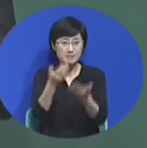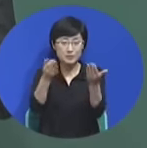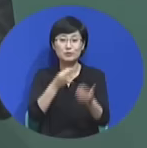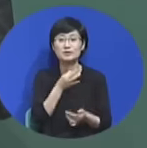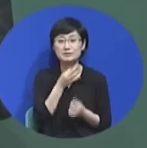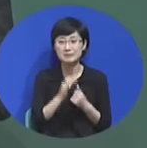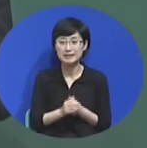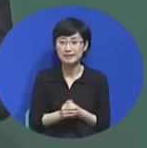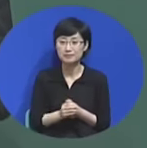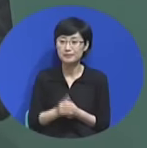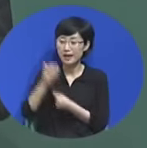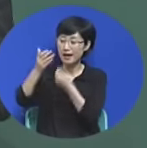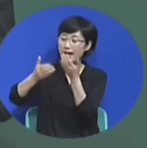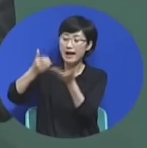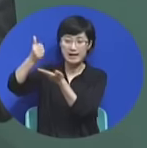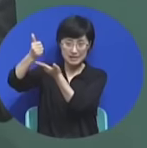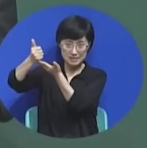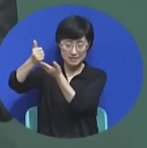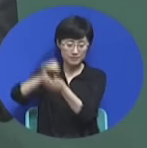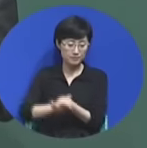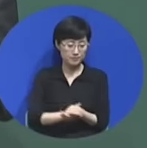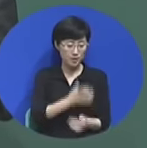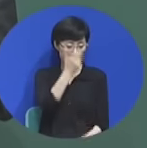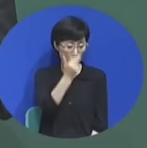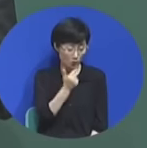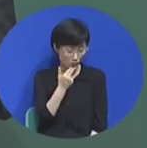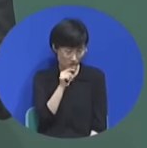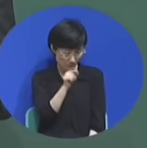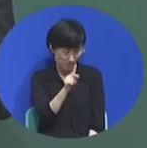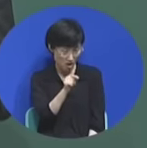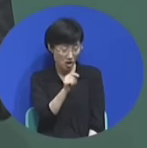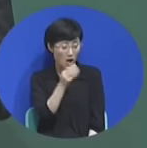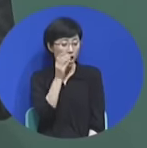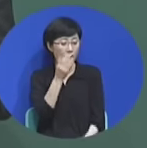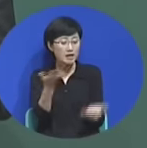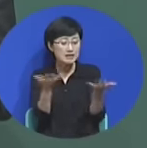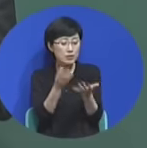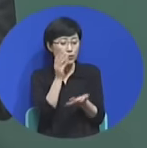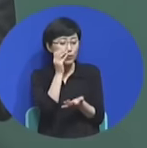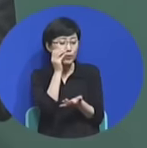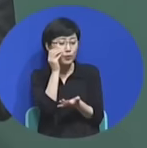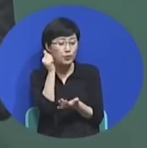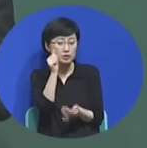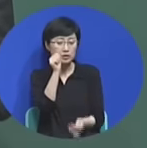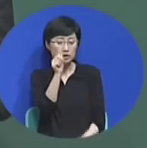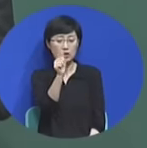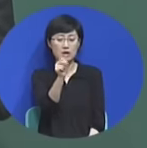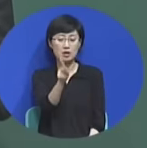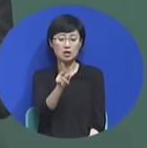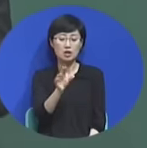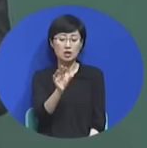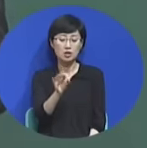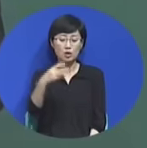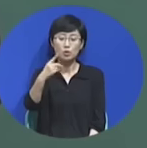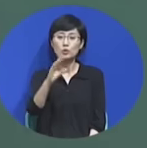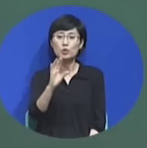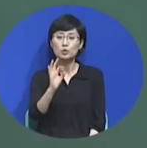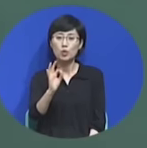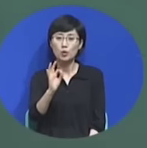하나님께서 요셉을 형통한 자로 만드셨는데 어떻게 그 형통한 자가 됐는지 한번 성경을 통해서 한번